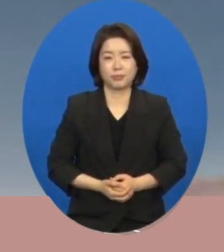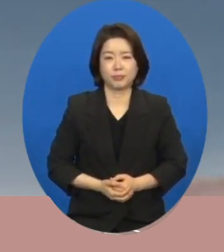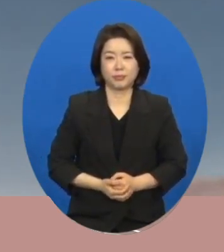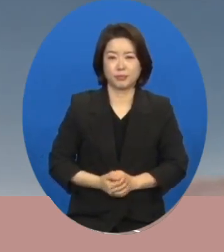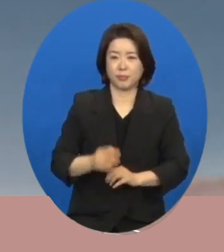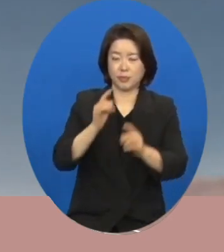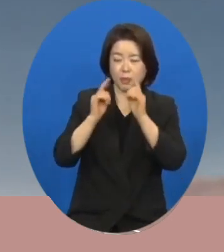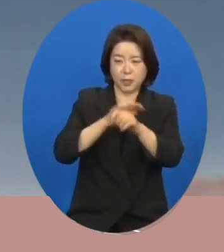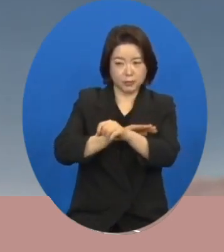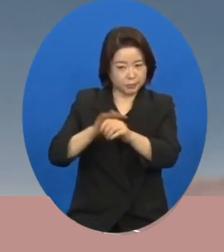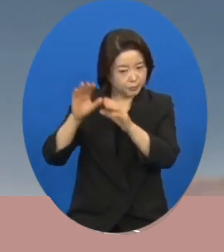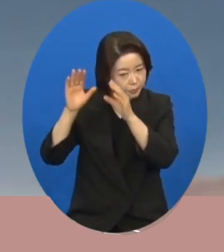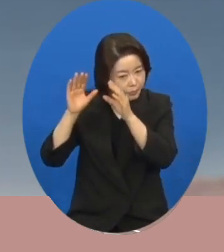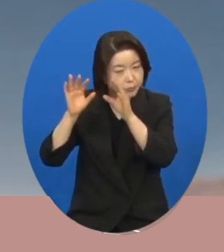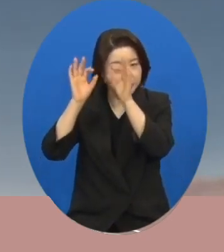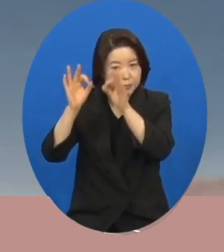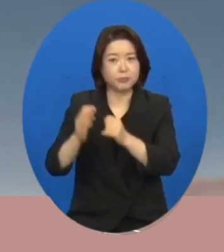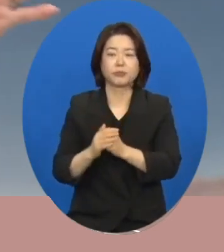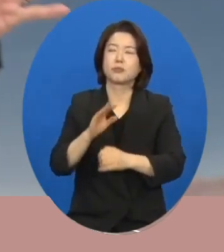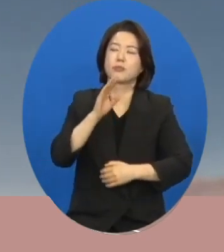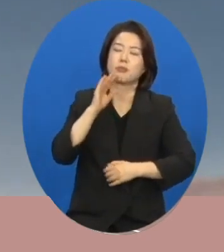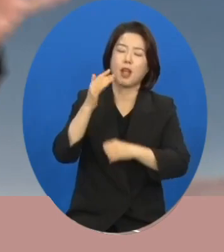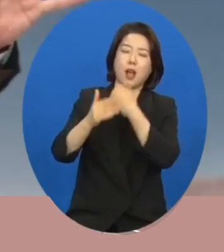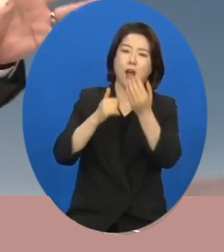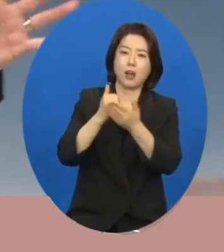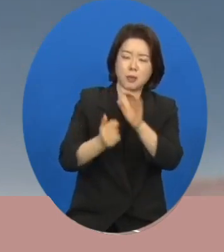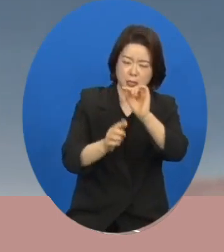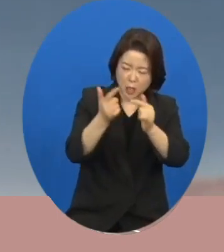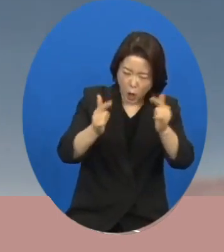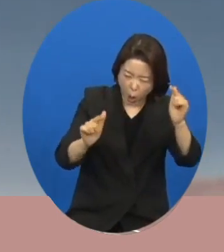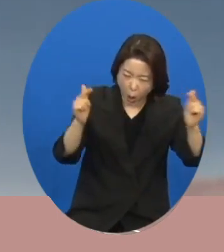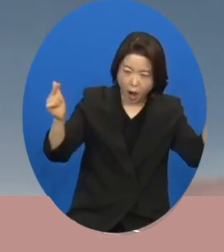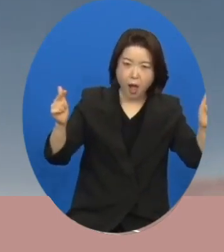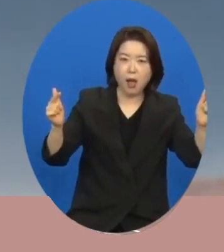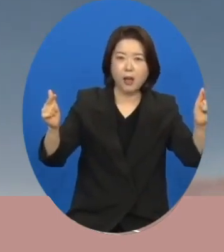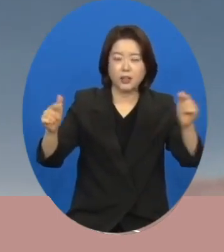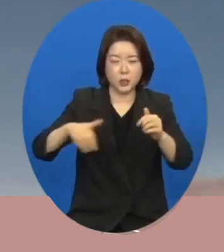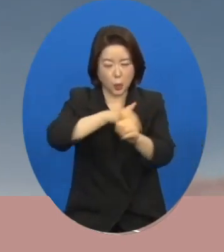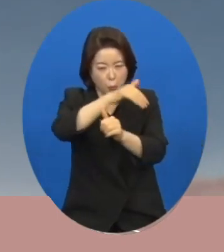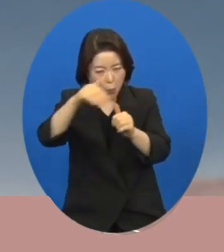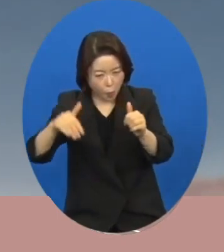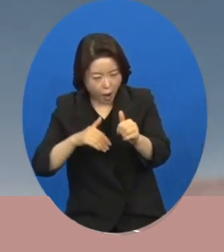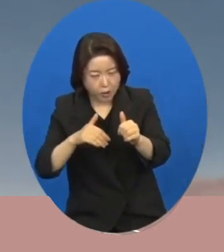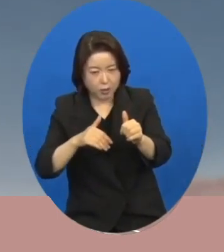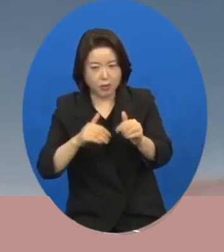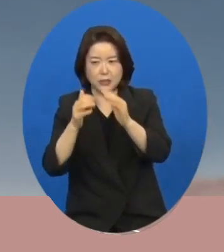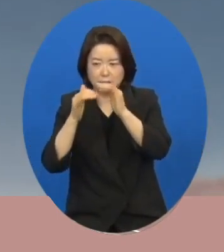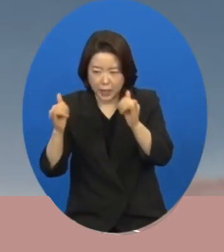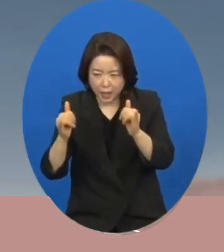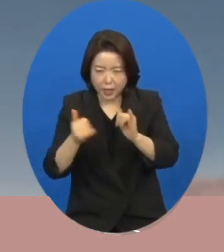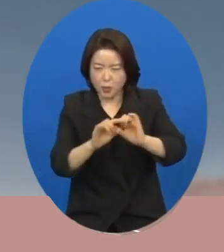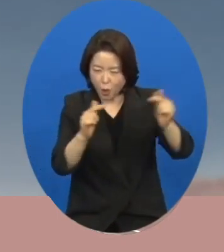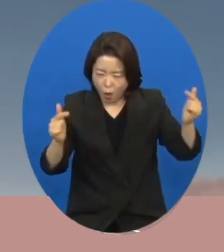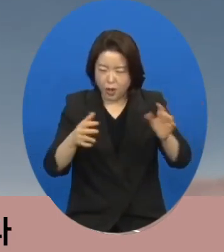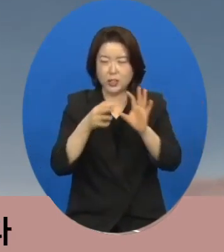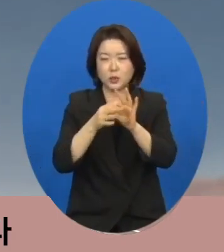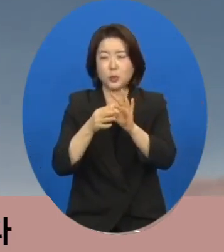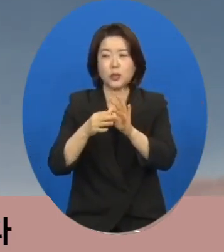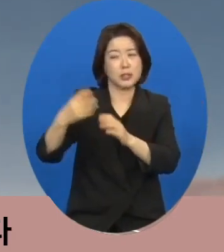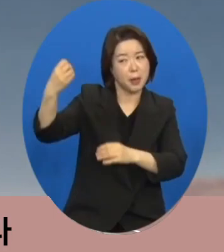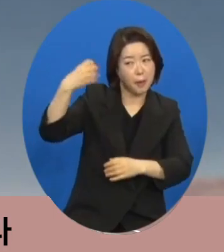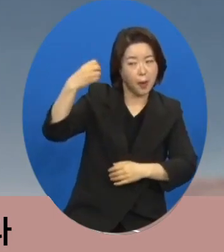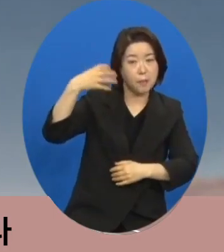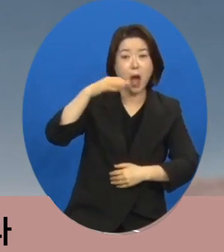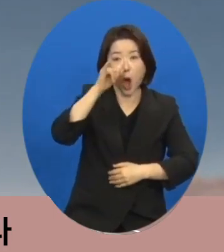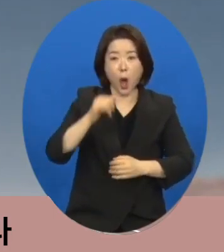말씀을 잘 듣다 보면요 정말 하나님께서 각양각색 여러 가지 환경을 통해서 우리에게 말씀하심을 보게 됩니다 제가